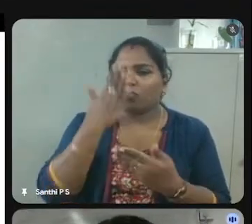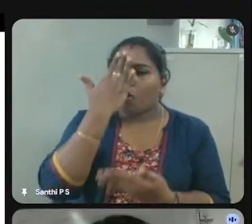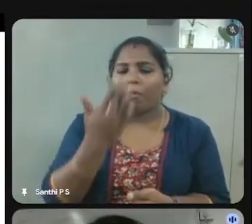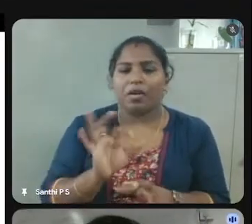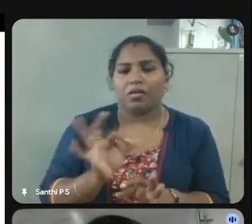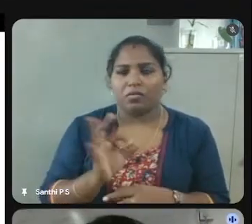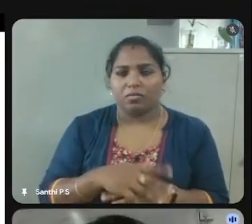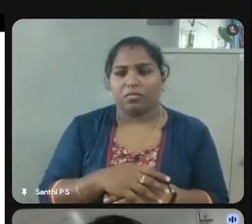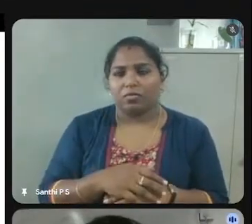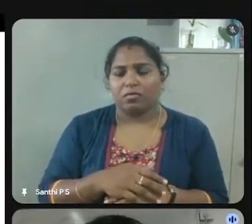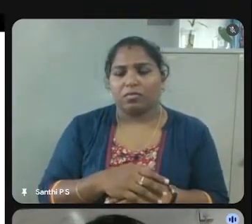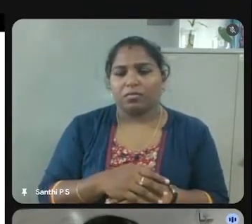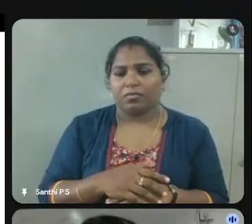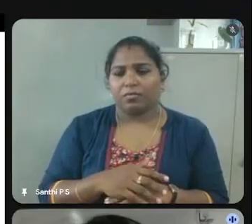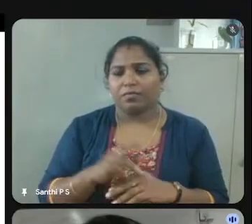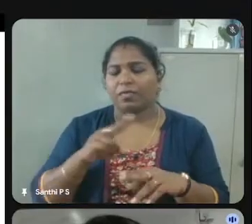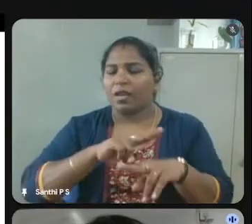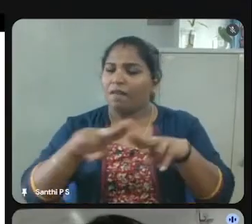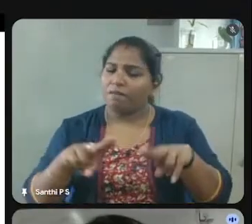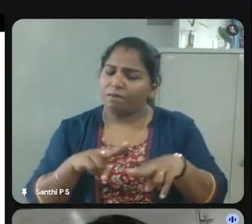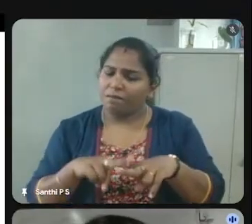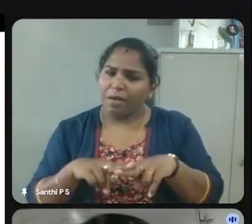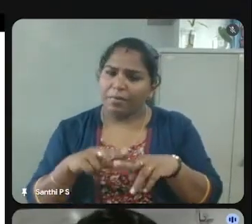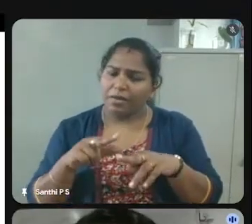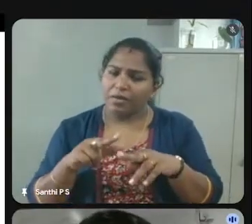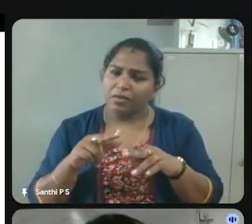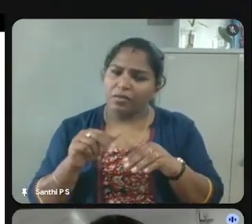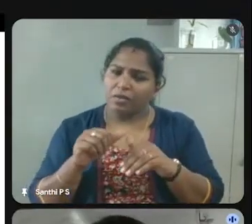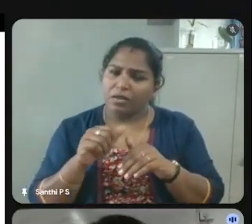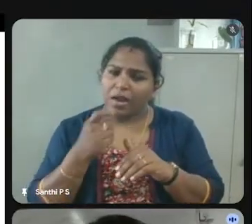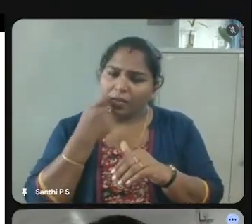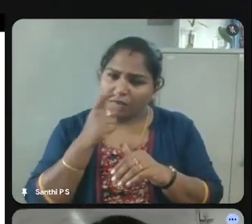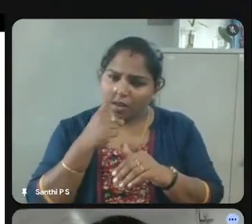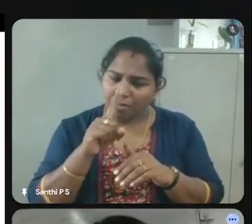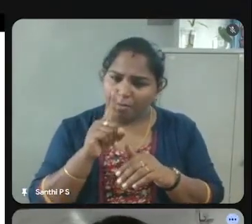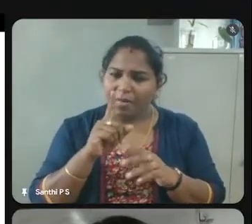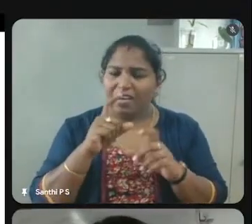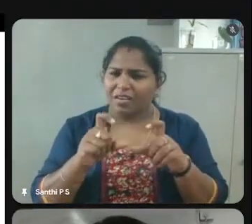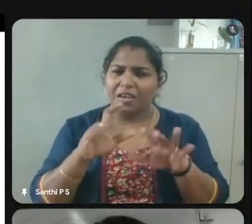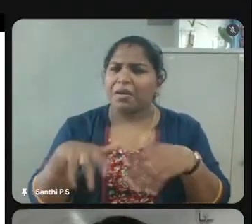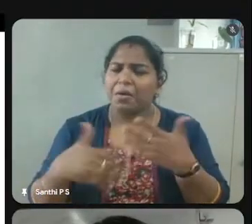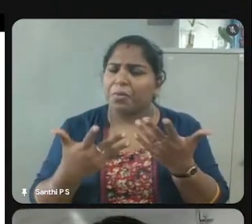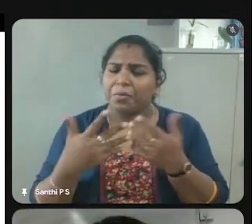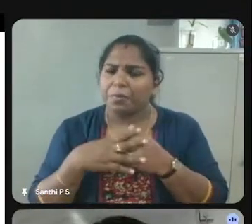വീട്ടില് നിങ്ങൾ പറയുന്നത് അതുപോലെ ആ ഒരു രീതിയിലാണോ നിങ്ങൾ പേരന്റ് ചെയ്യുന്നതും? ആ ഒരു രീതിയിലാണോ?